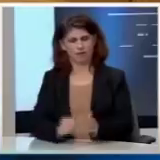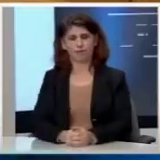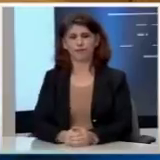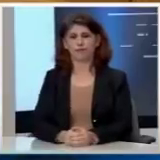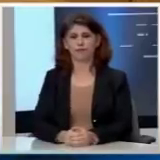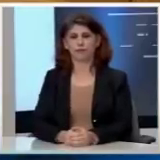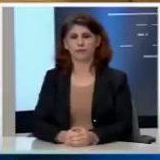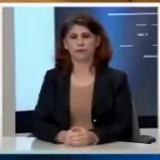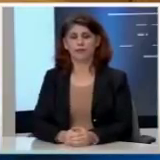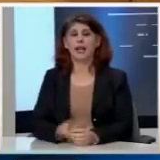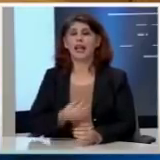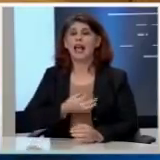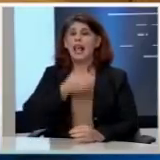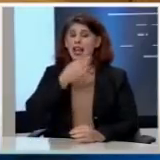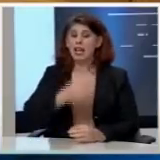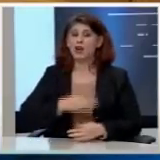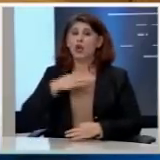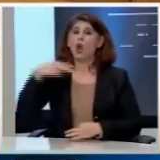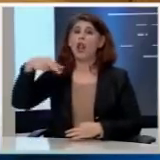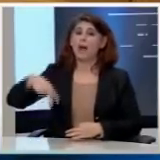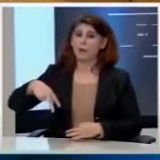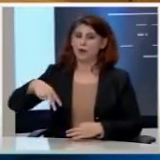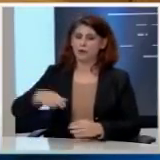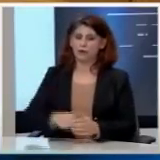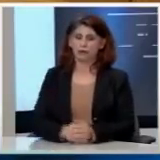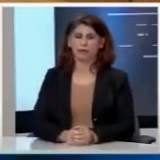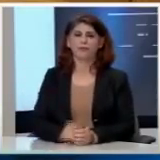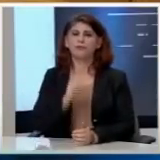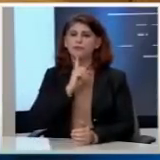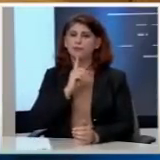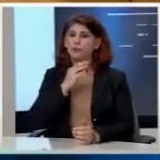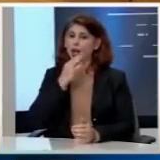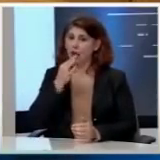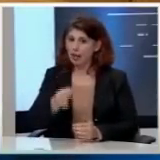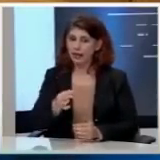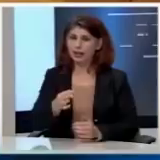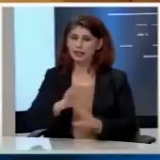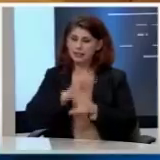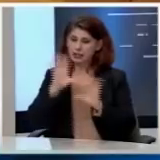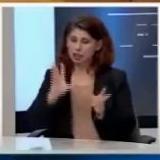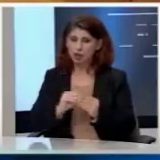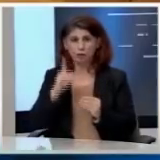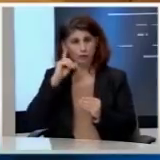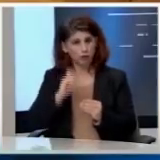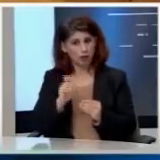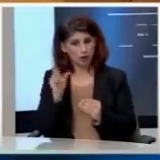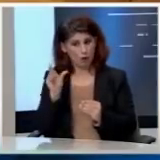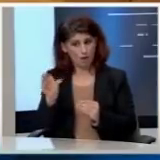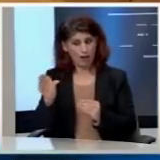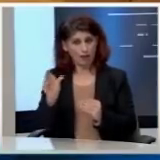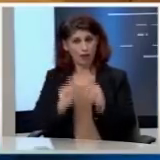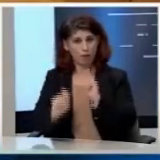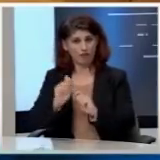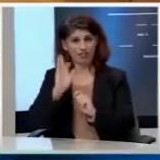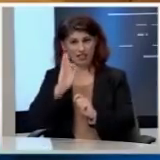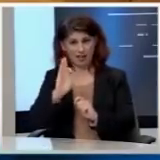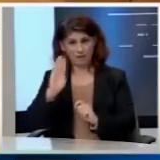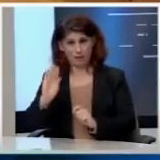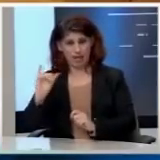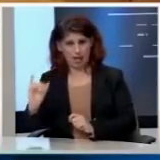κύριος Βασίλης Λαμπρόπουλος. Και όπως έλεγαν σε μια συνολική αποτίμηση γνώστες του φακέλου που έχει σχηματίσει το